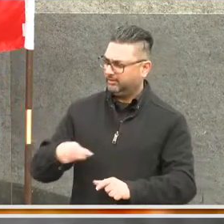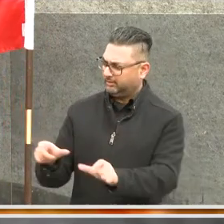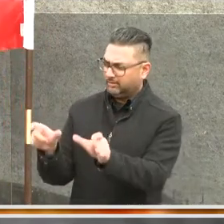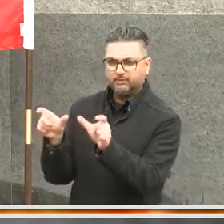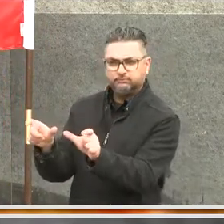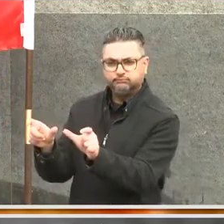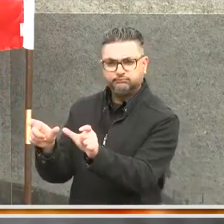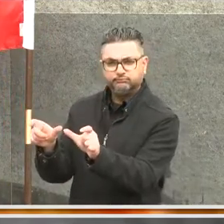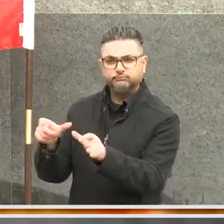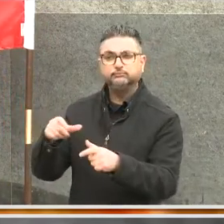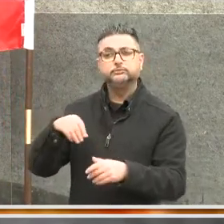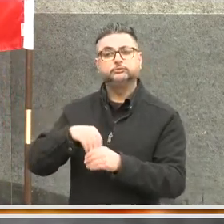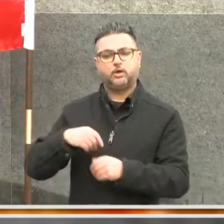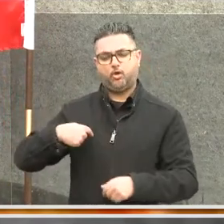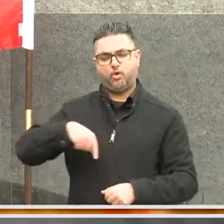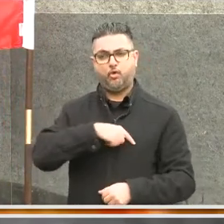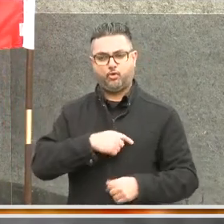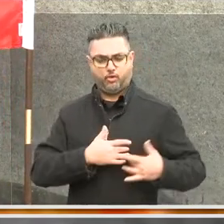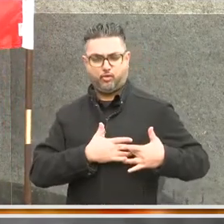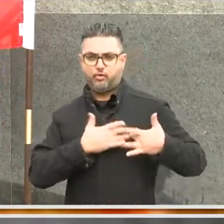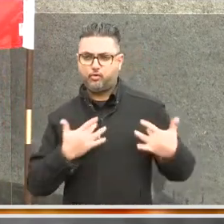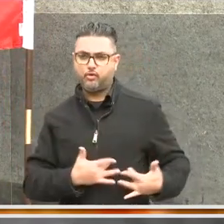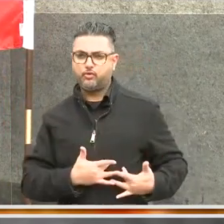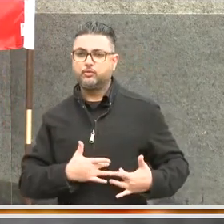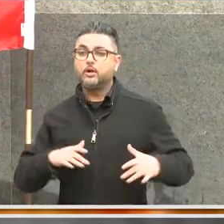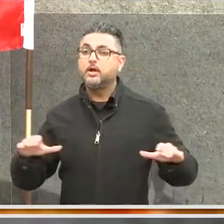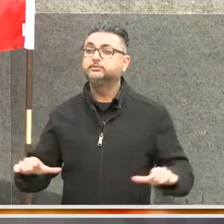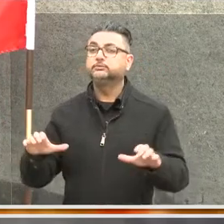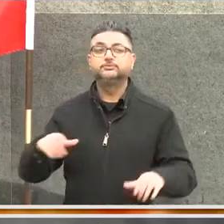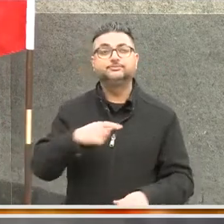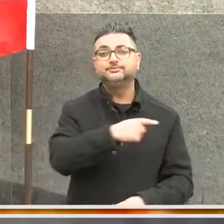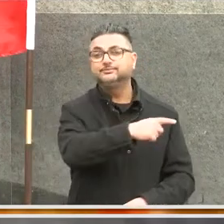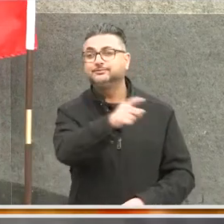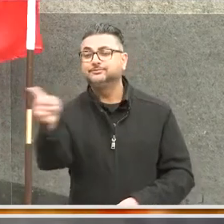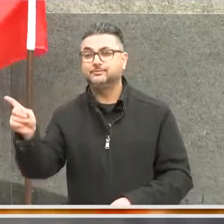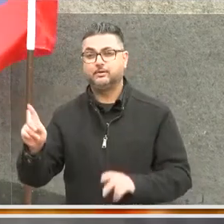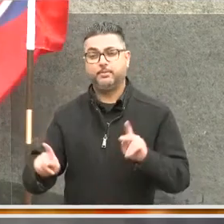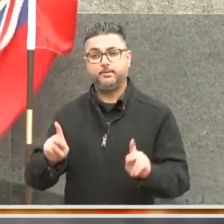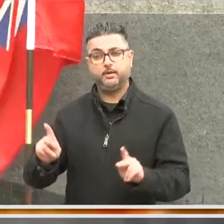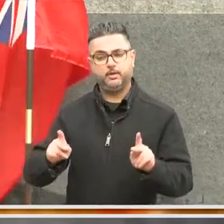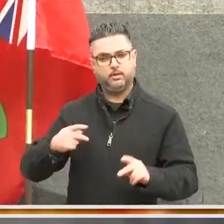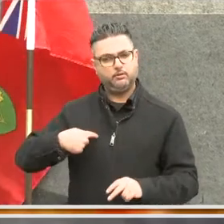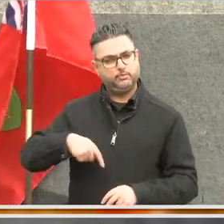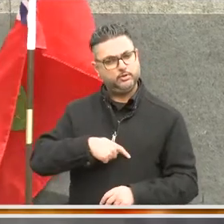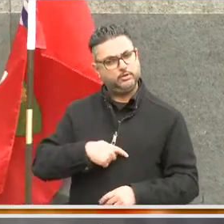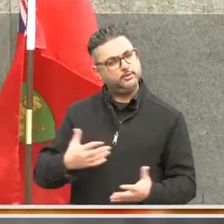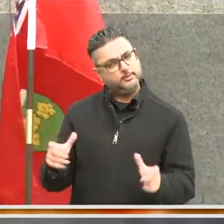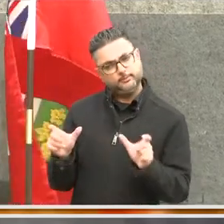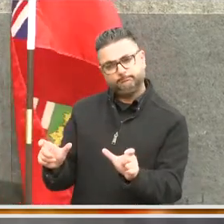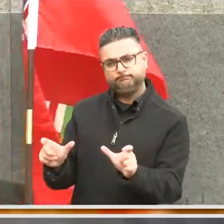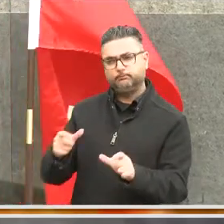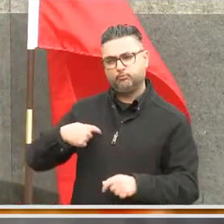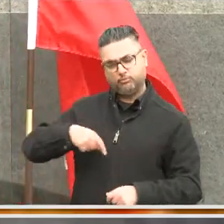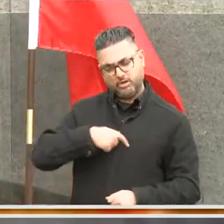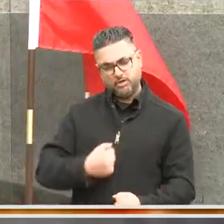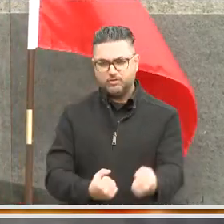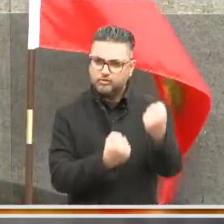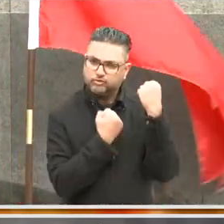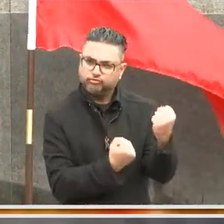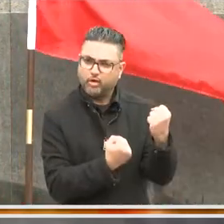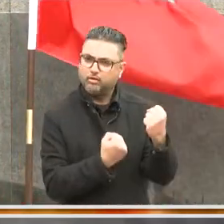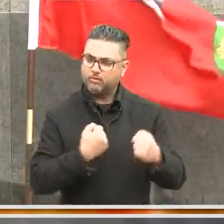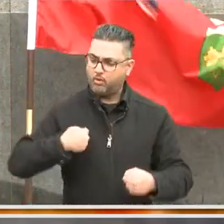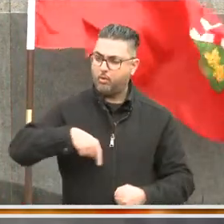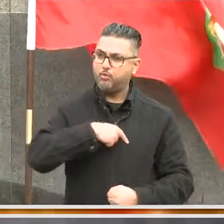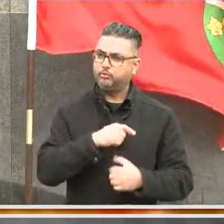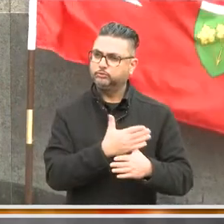the actions of others, so that we might be strengthened in our shared values in